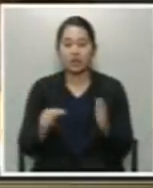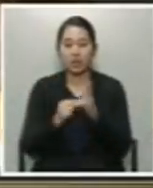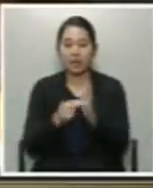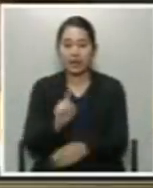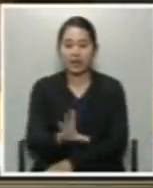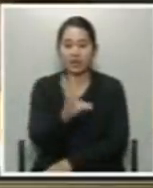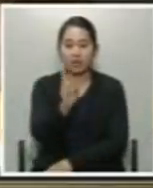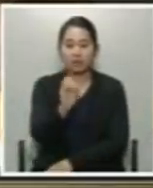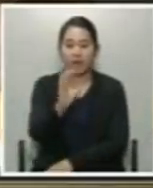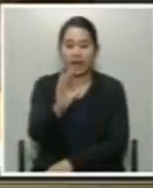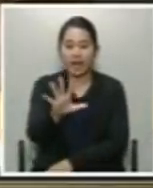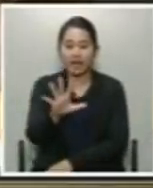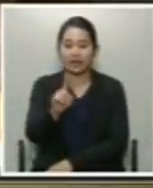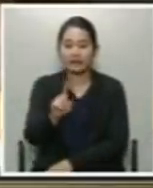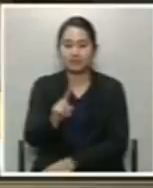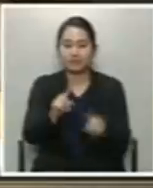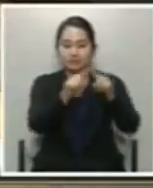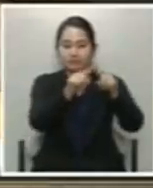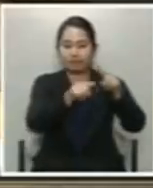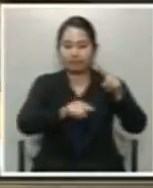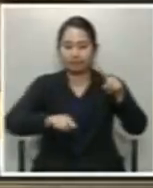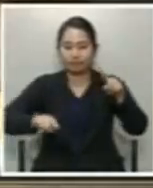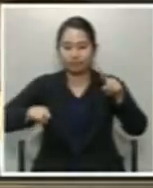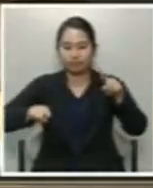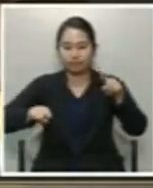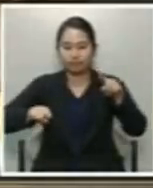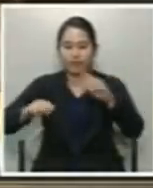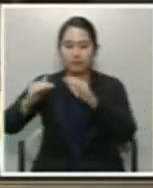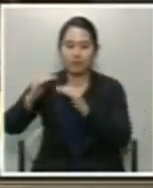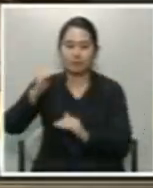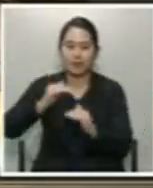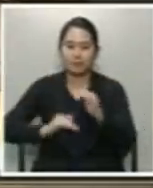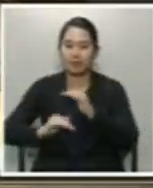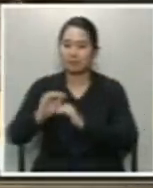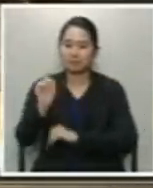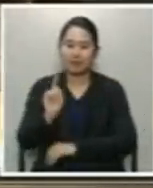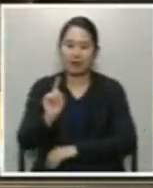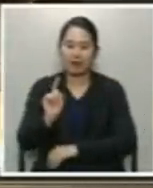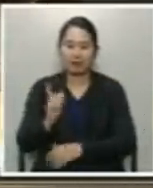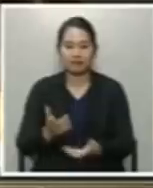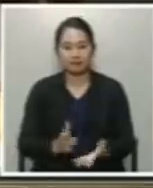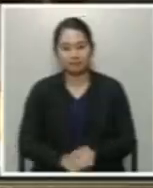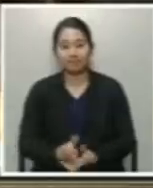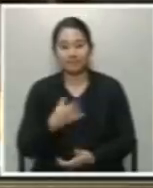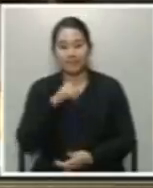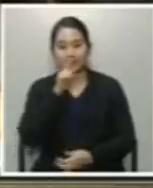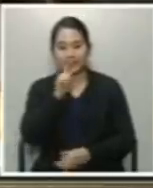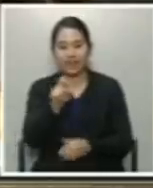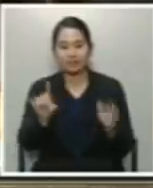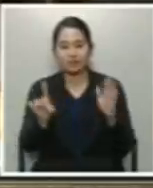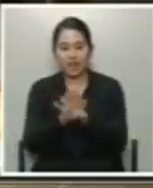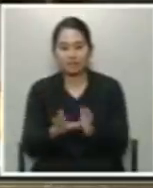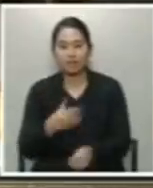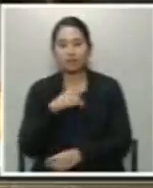ปที่จะลงได้อีกและไม่รู้ว่าจะลงไปถึงเมื่อไหร่คำถามสุดท้ายผมก็ยังย้